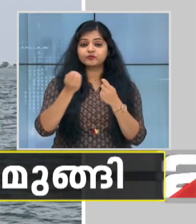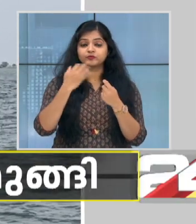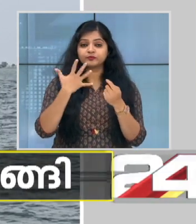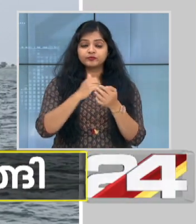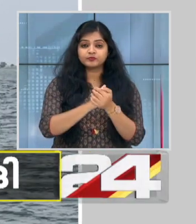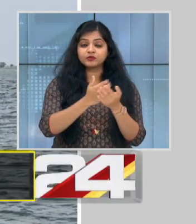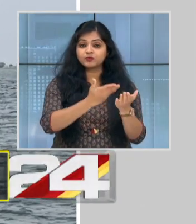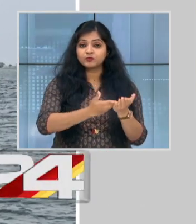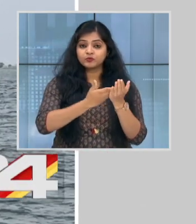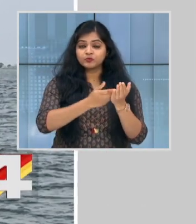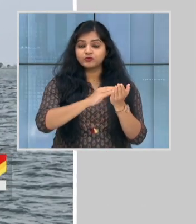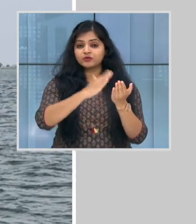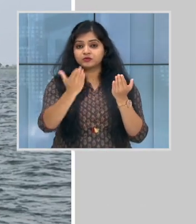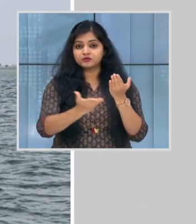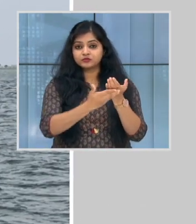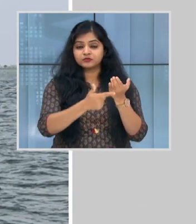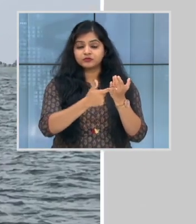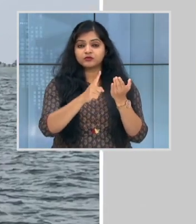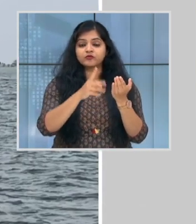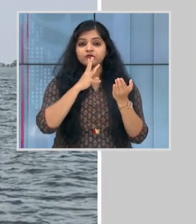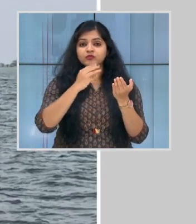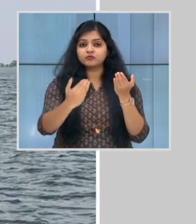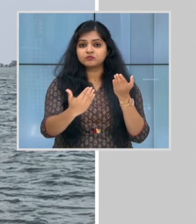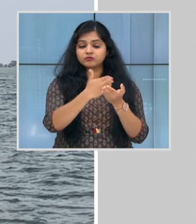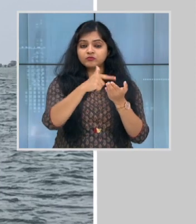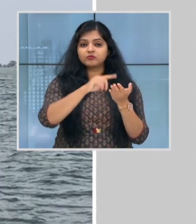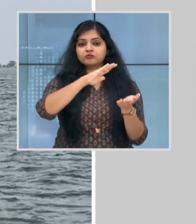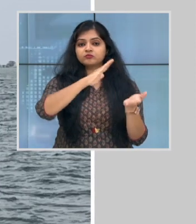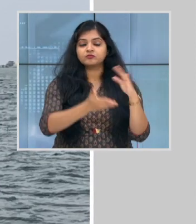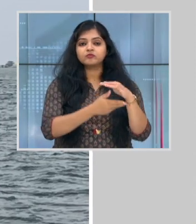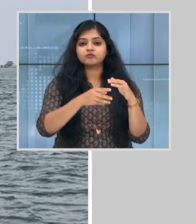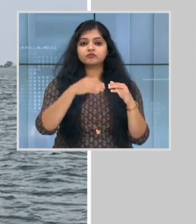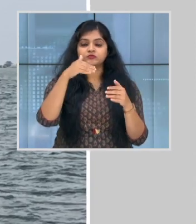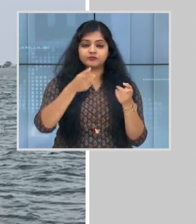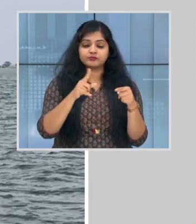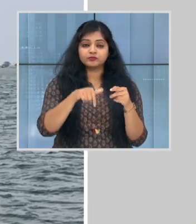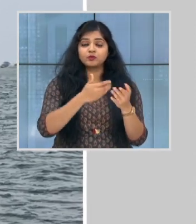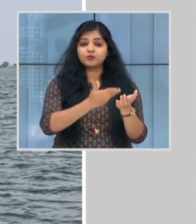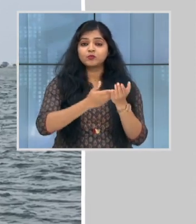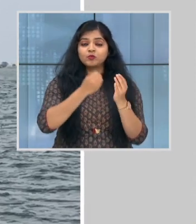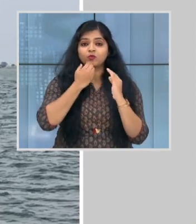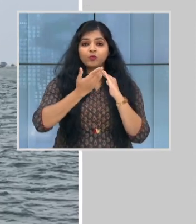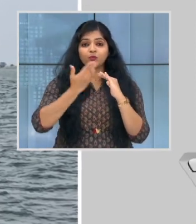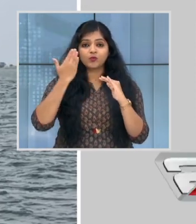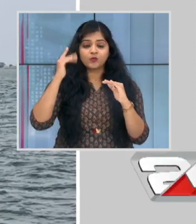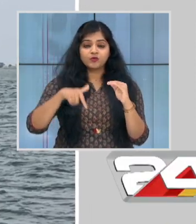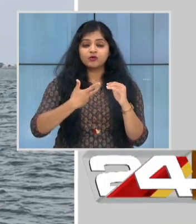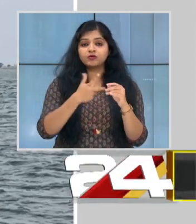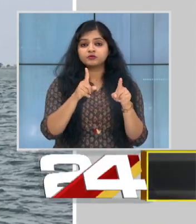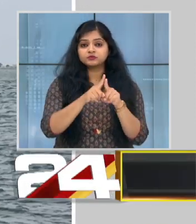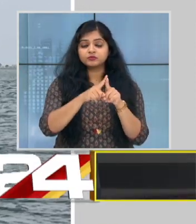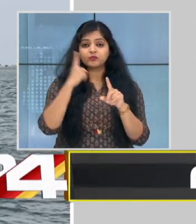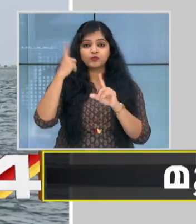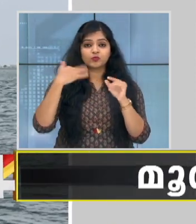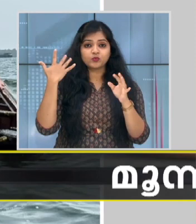ബോട്ടിന്റെ അടിഭാഗം പെട്ടെന്ന് ഒരു ഭാഗത്ത് വെള്ളം കയറി പെട്ടെന്ന് മുങ്ങുകയായിരുന്നു. അത് കാലപ്പഴക്കമുള്ള ബോട്ടിനാണ് സാധാരണഗതിയിൽ ഇങ്ങനെ ഇത്തരത്തിൽ